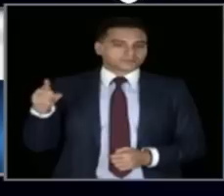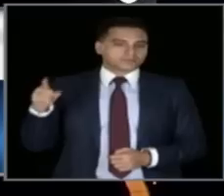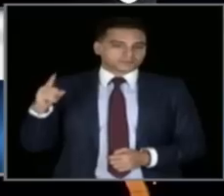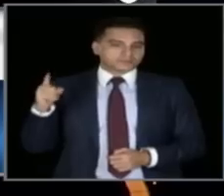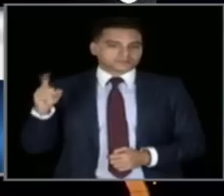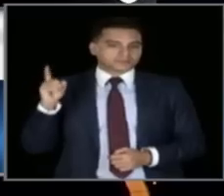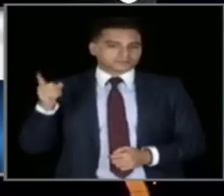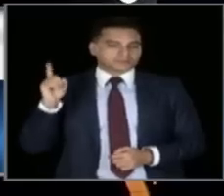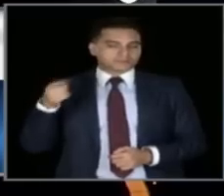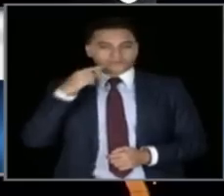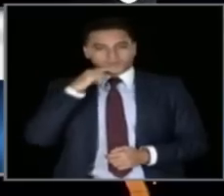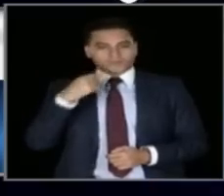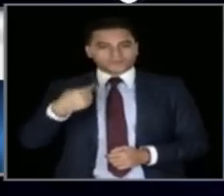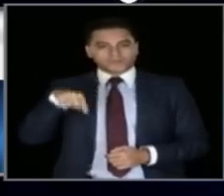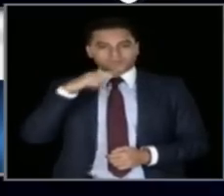عمال أدوس.